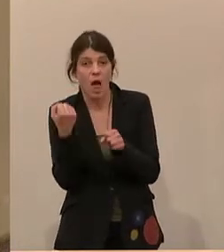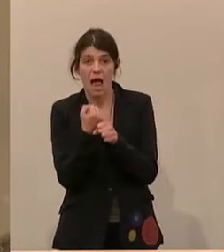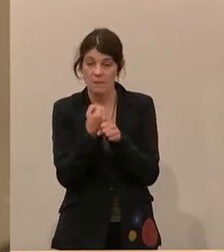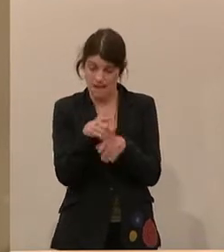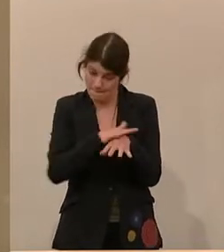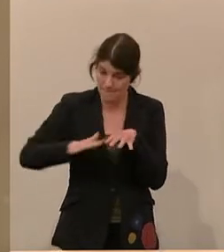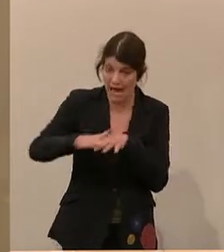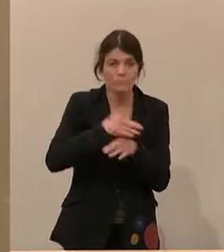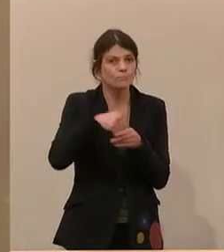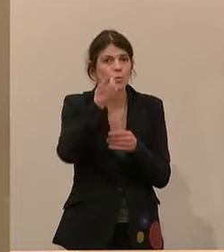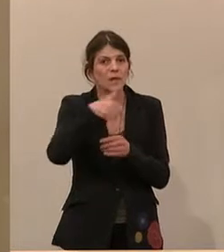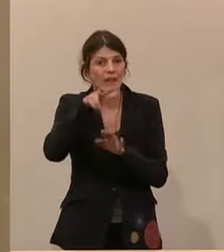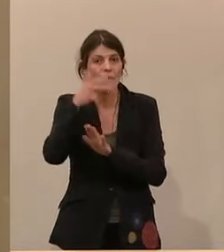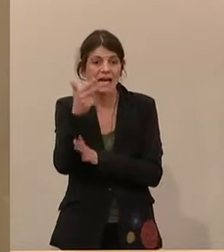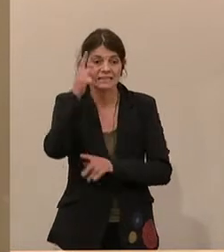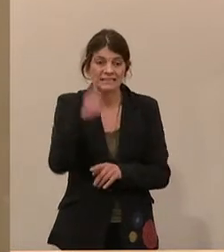Bereich von